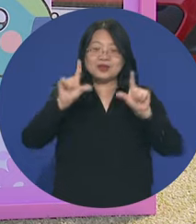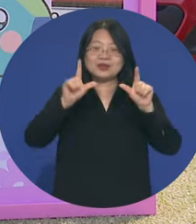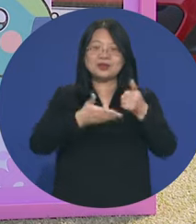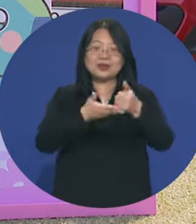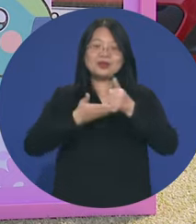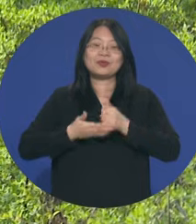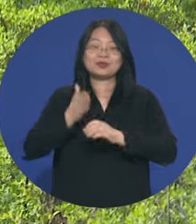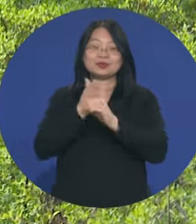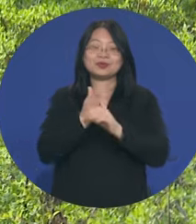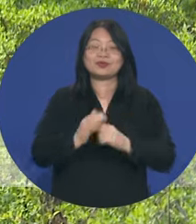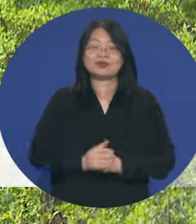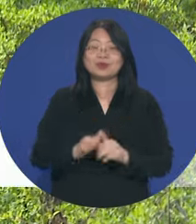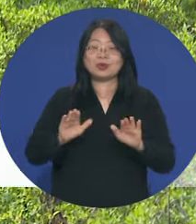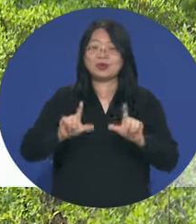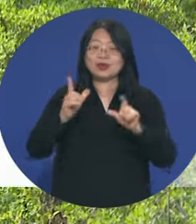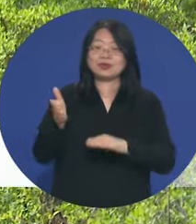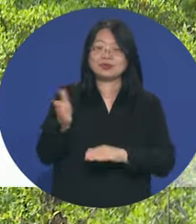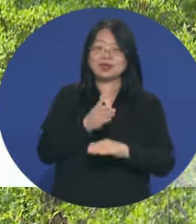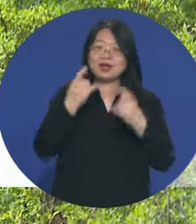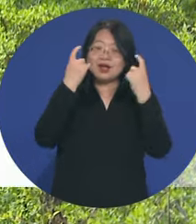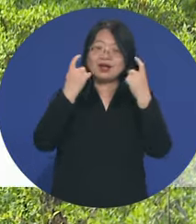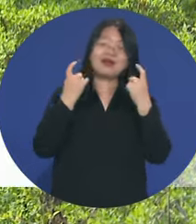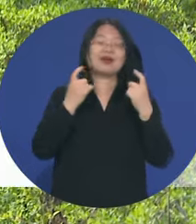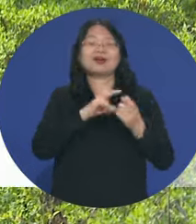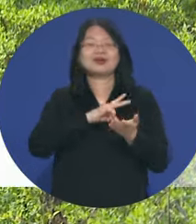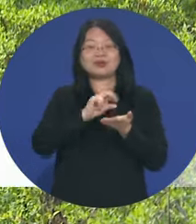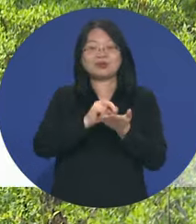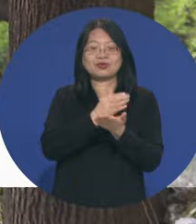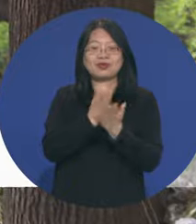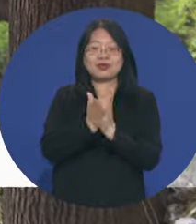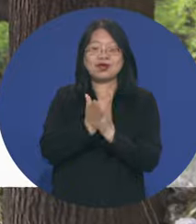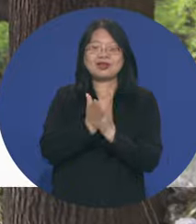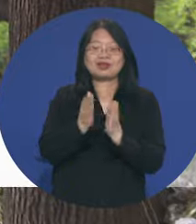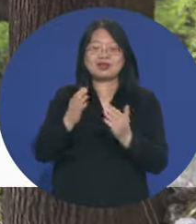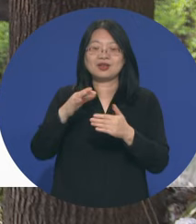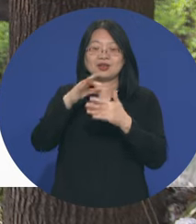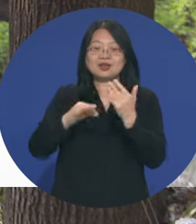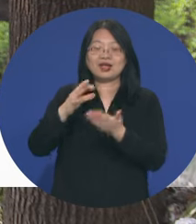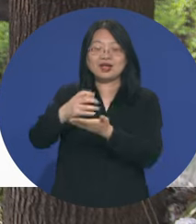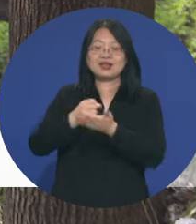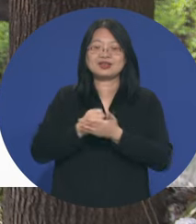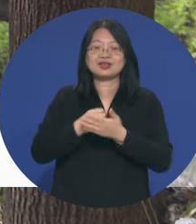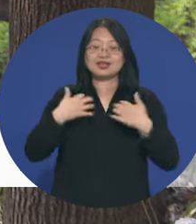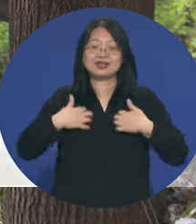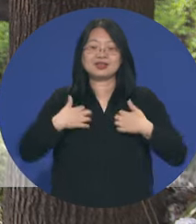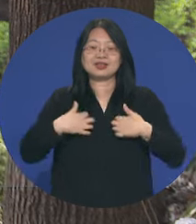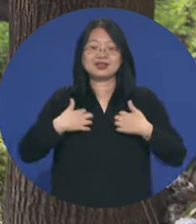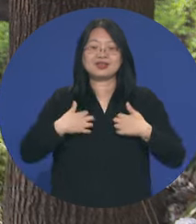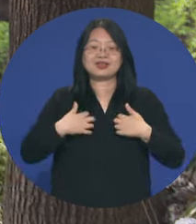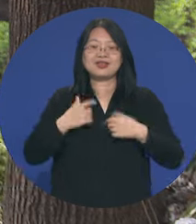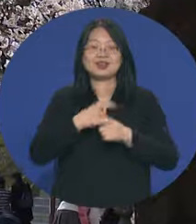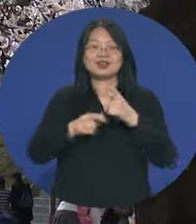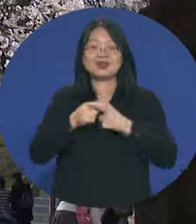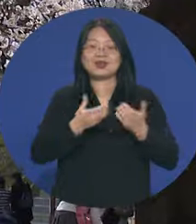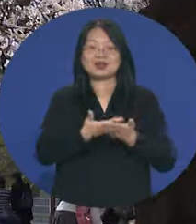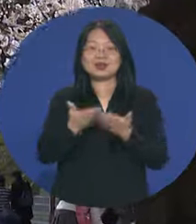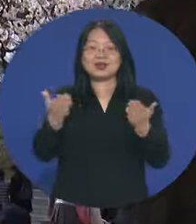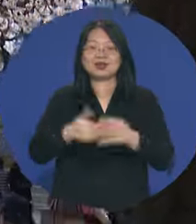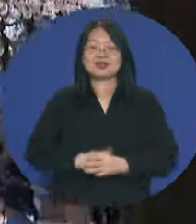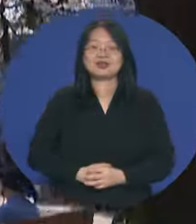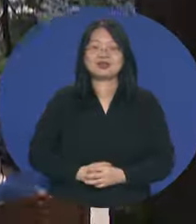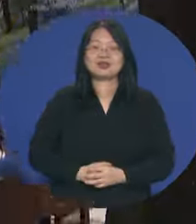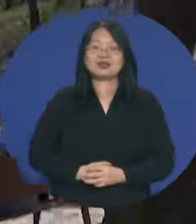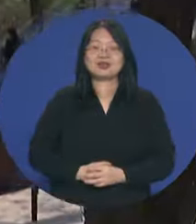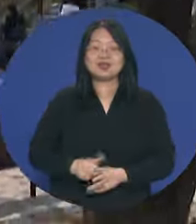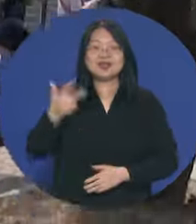맞을 예정입니다. 올해부터는 관광, 여행 테마 등 보다 다양한 콘텐츠와 볼거리, 즐길거리를 가미했습니다.